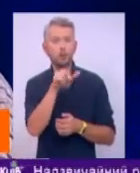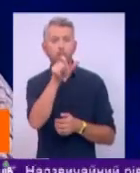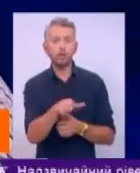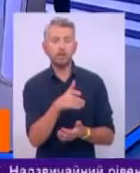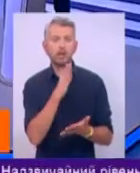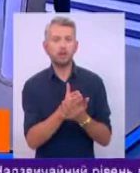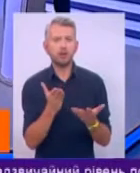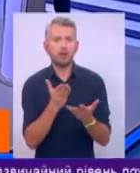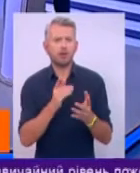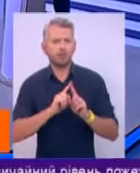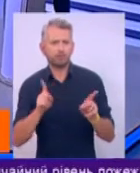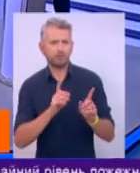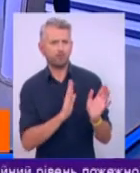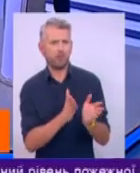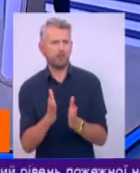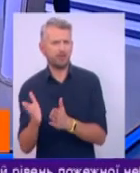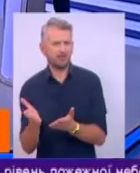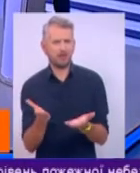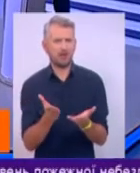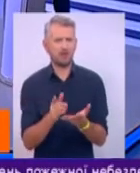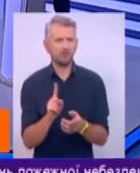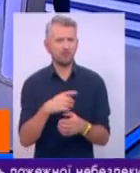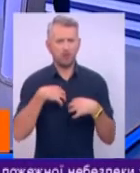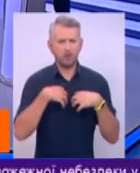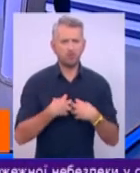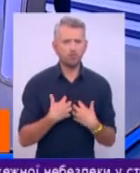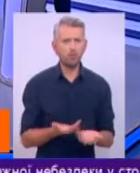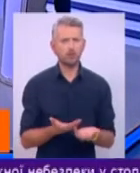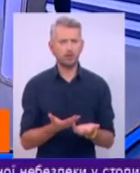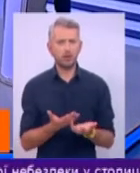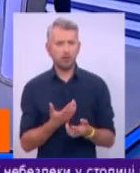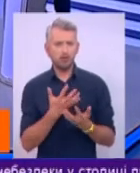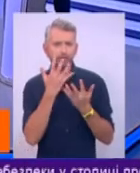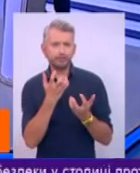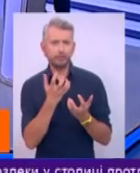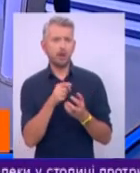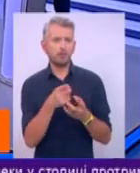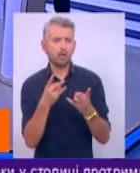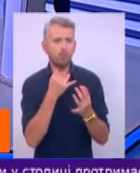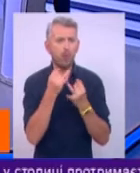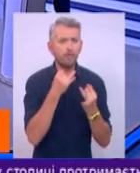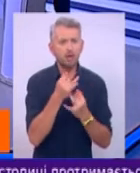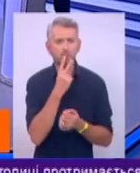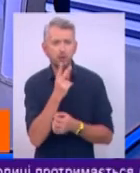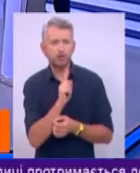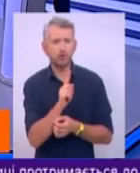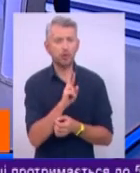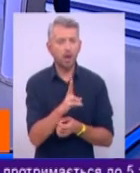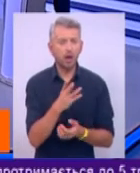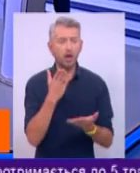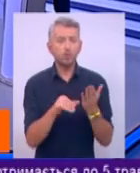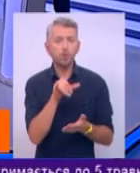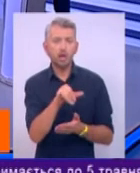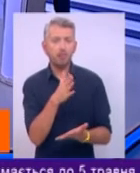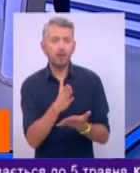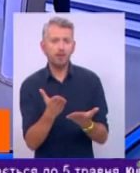є якась нетипова поведінка, коли він чимось засмучений, да, з ним просто треба поговорити, подивитися, що і як. Але якщо в тебе